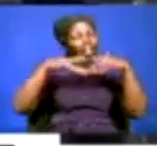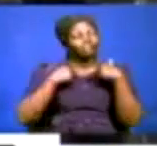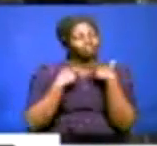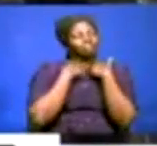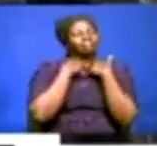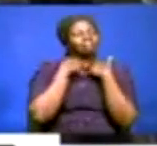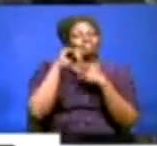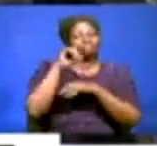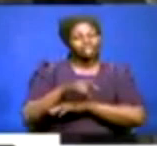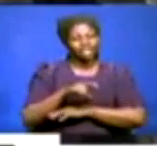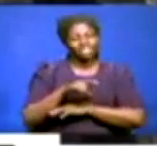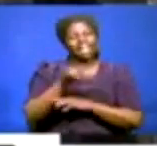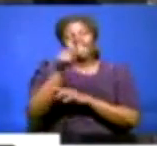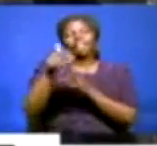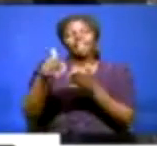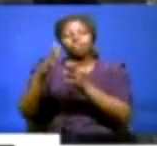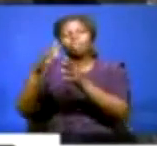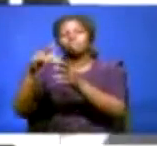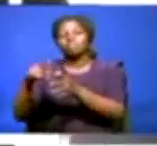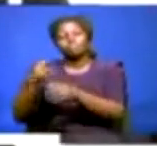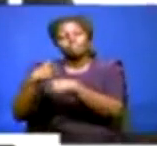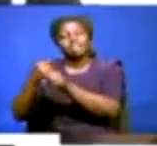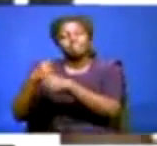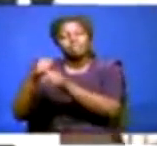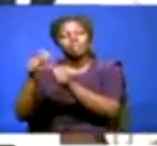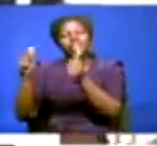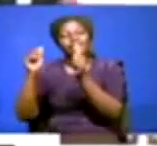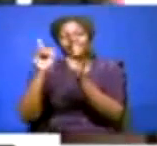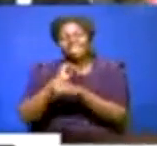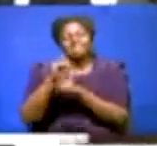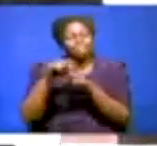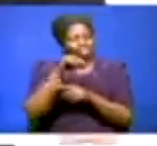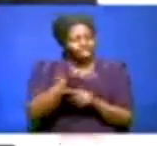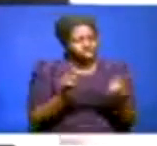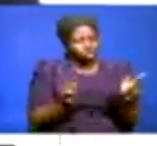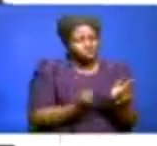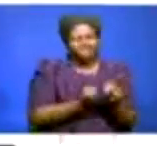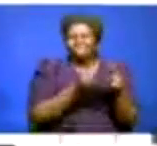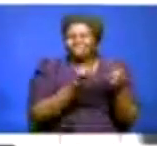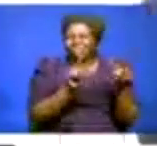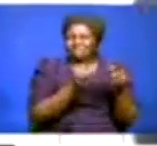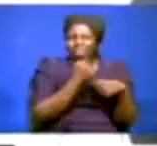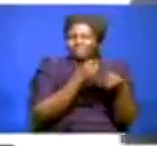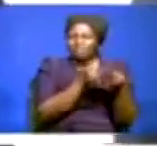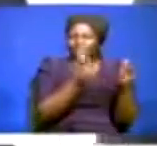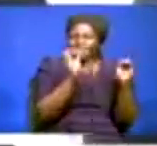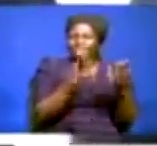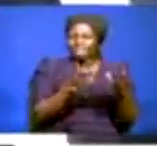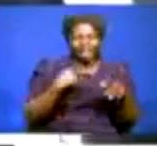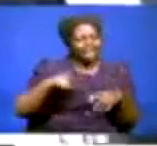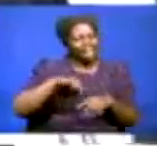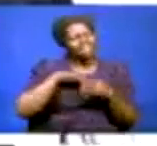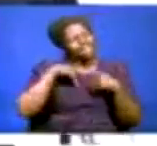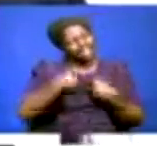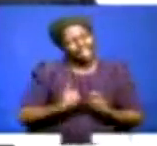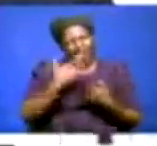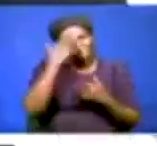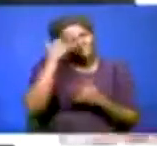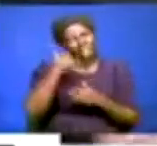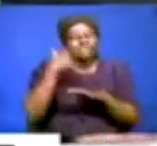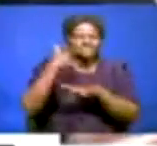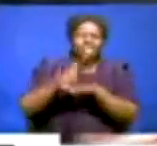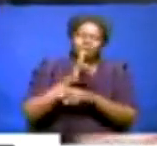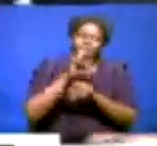zimemalizika. Bona hii itengenezwe na hii barabara kidogo. Choka na hizi ahadi za uongo. Tunaambiwa barabara itakuja kutengenezwa, hakuna barabara